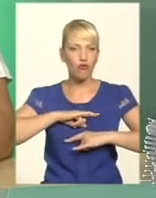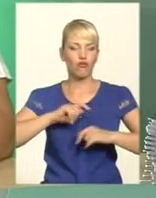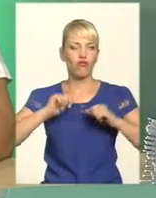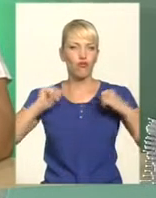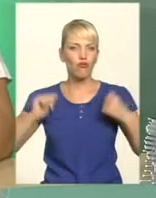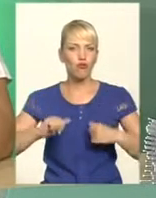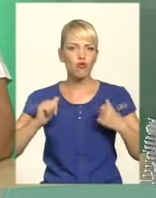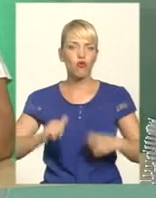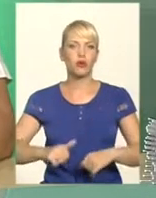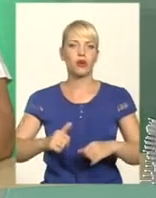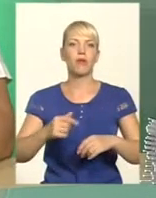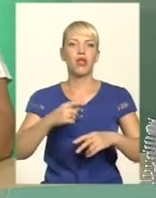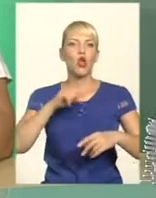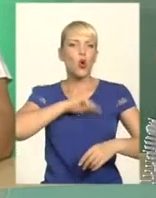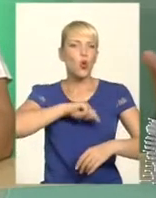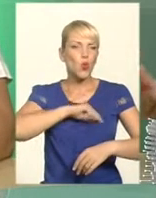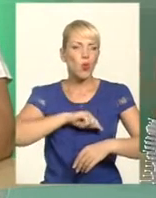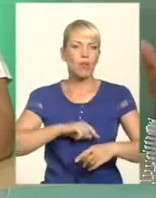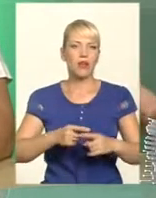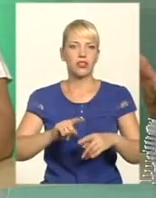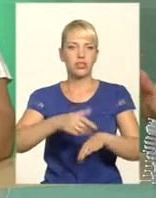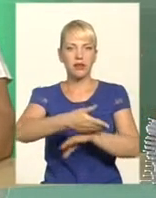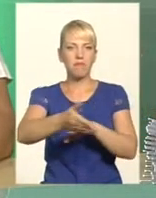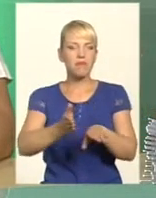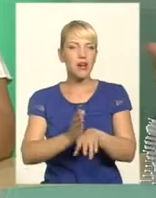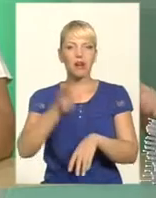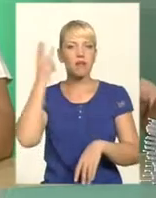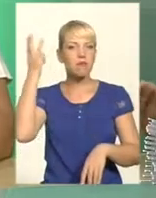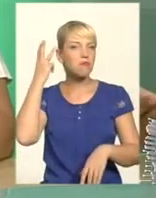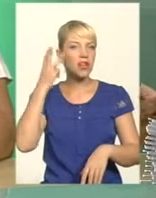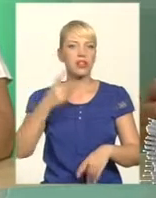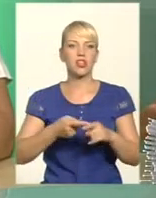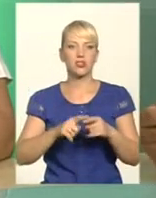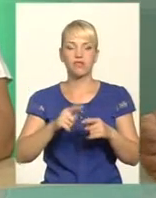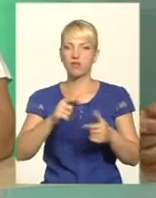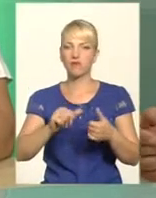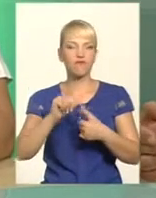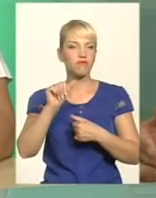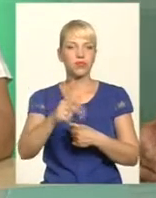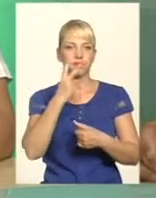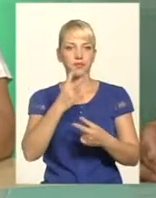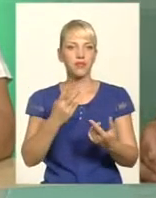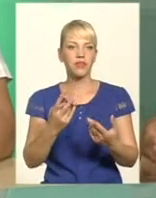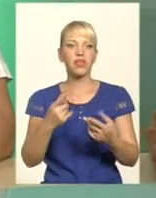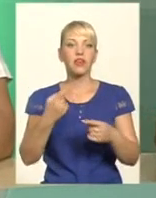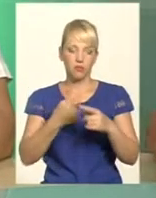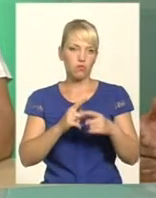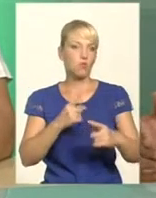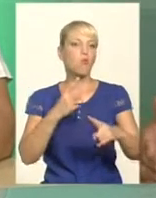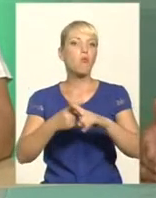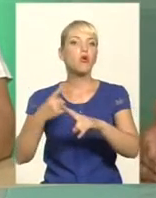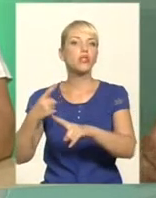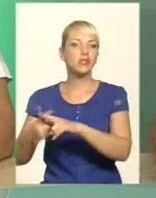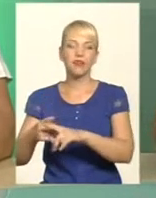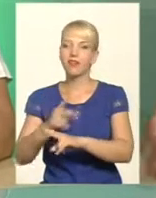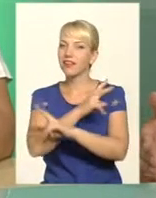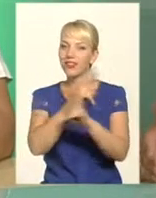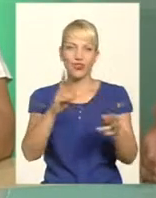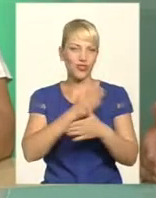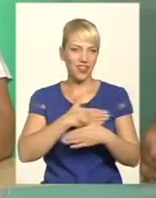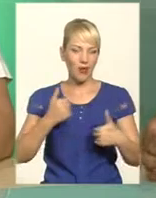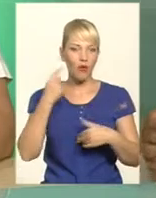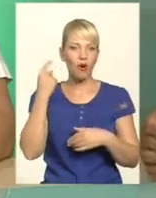Привезли Берцівну. Каже, там дуже солдати вражені. Хмельниччина і хмельничани відділяються. Все-таки в цьому плані можна позитивно. Не хочу нікого образити. І з